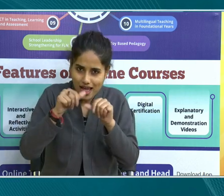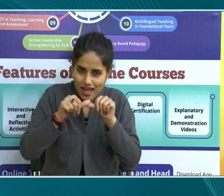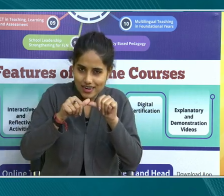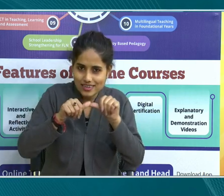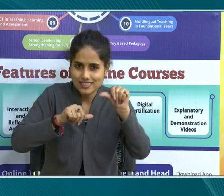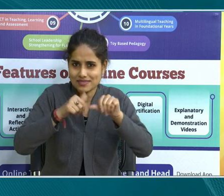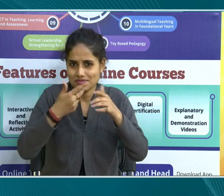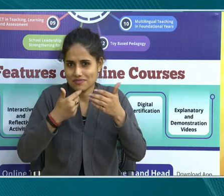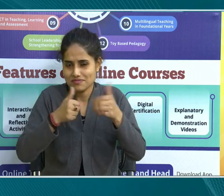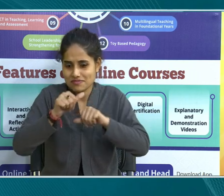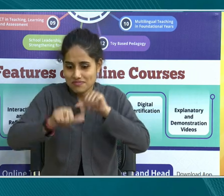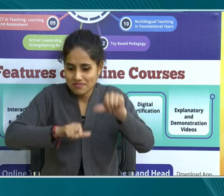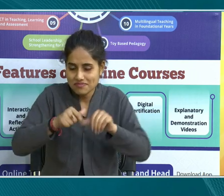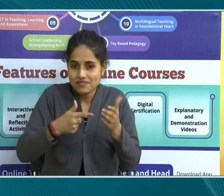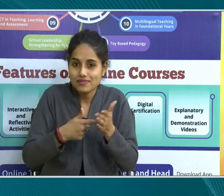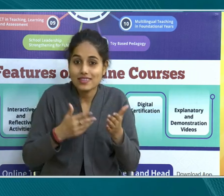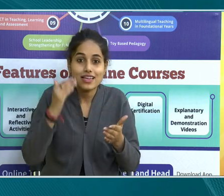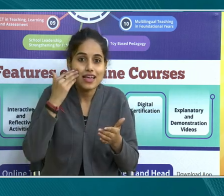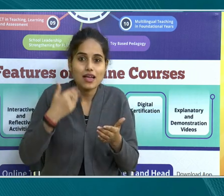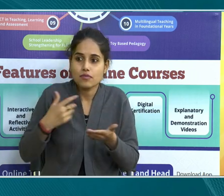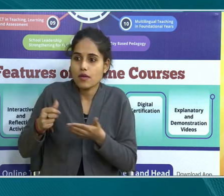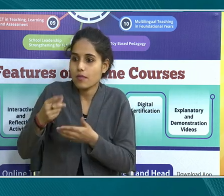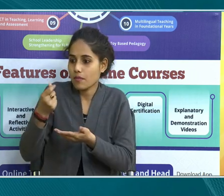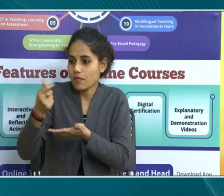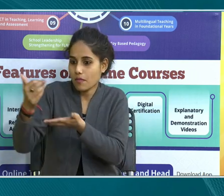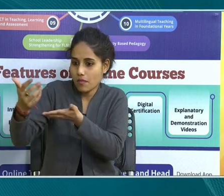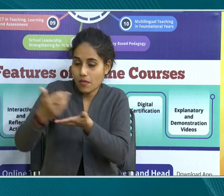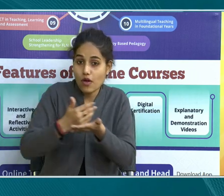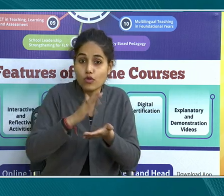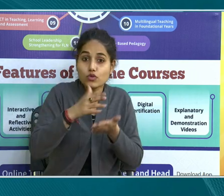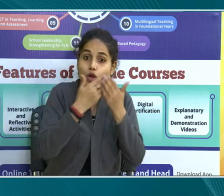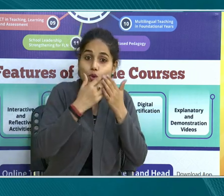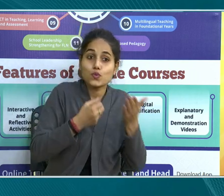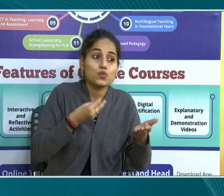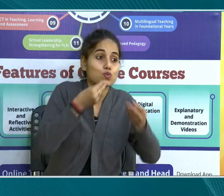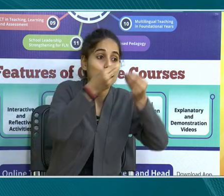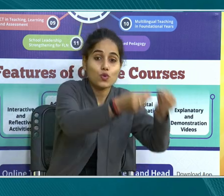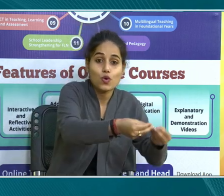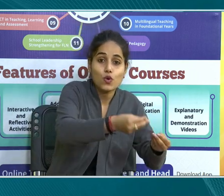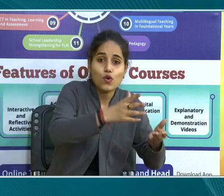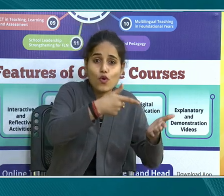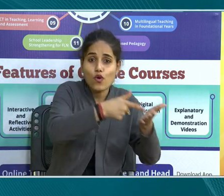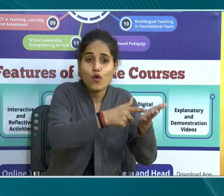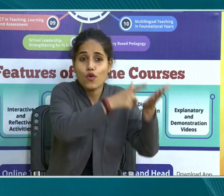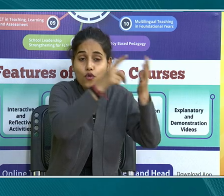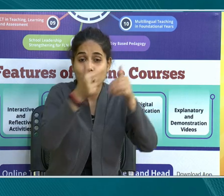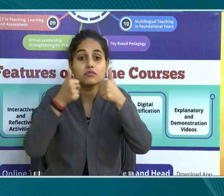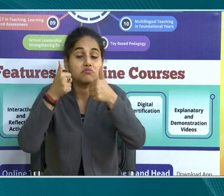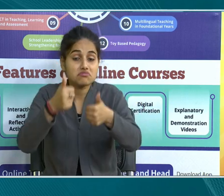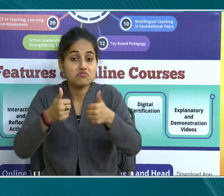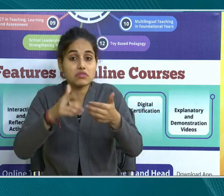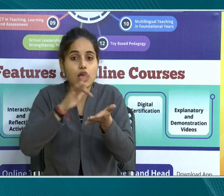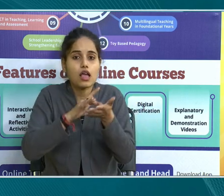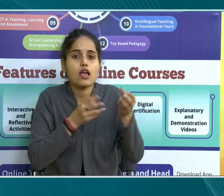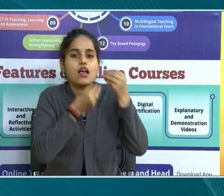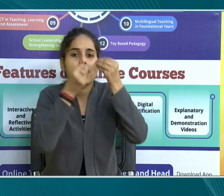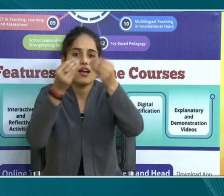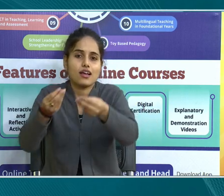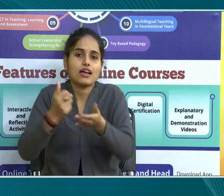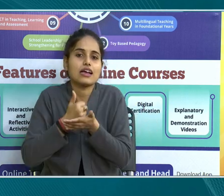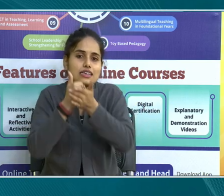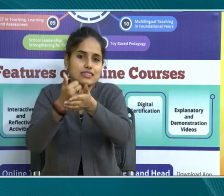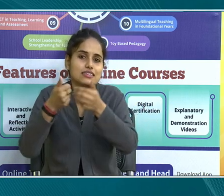आपकी गाड़ी कमाई है जो अपने स्कूल में सब्मिट करेंगे फिर वो कहीं किसी सथ कारे में लगाई जाएगी तो वो बड़ी अच्छी एक ड्राइव होती थी मुझे लगता है आज